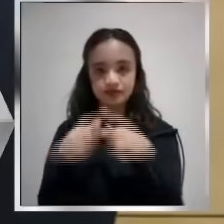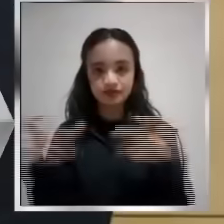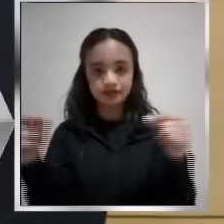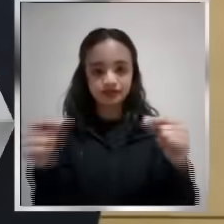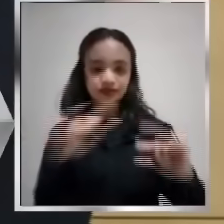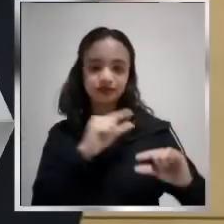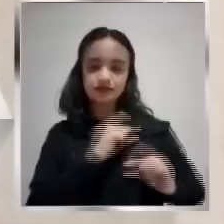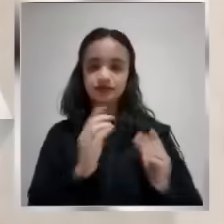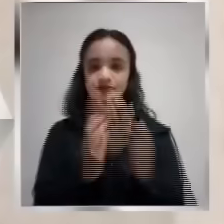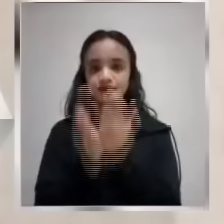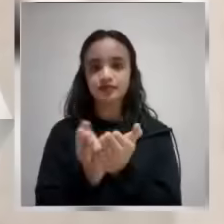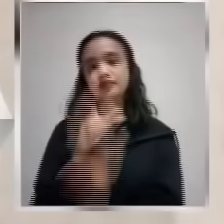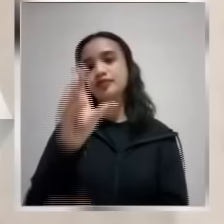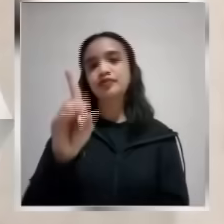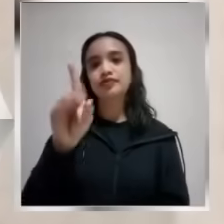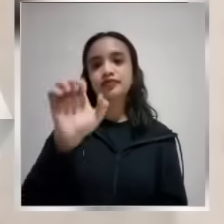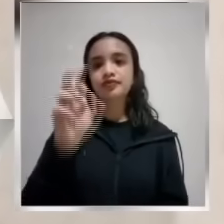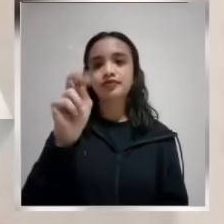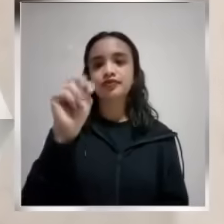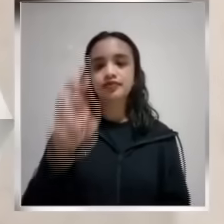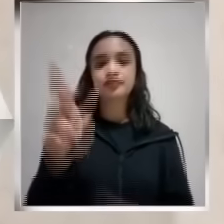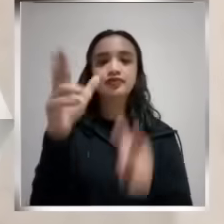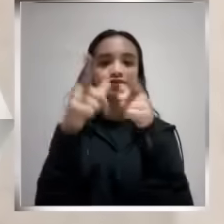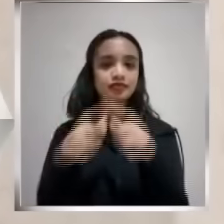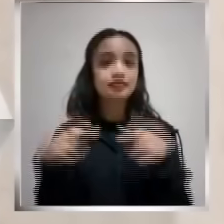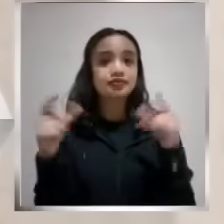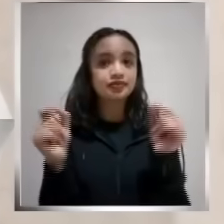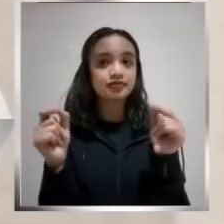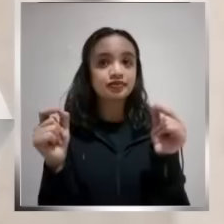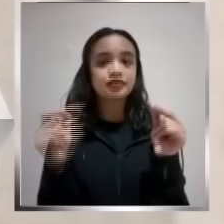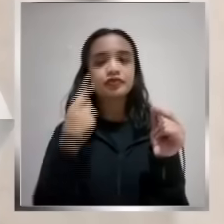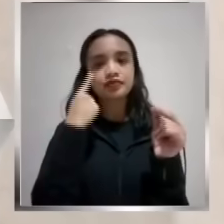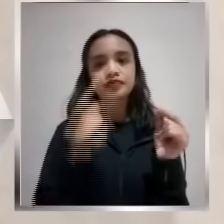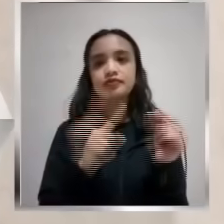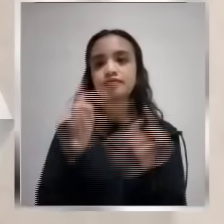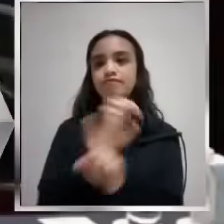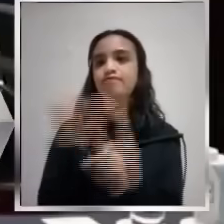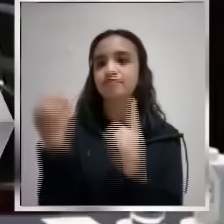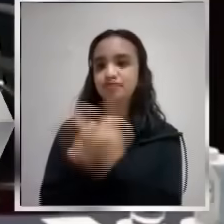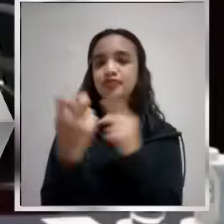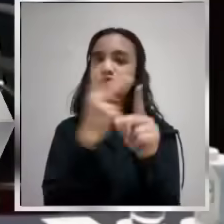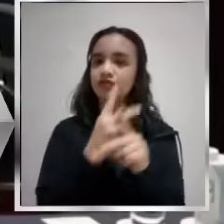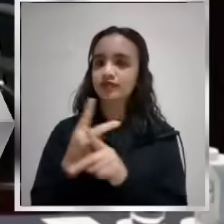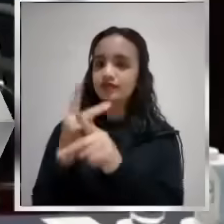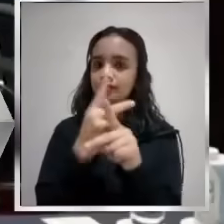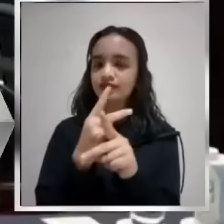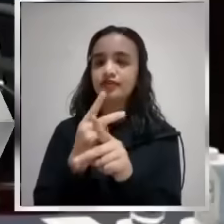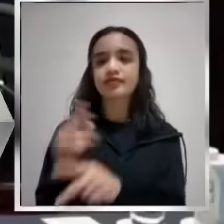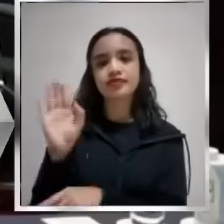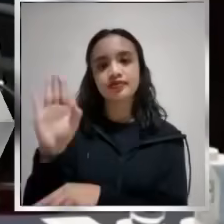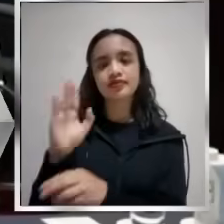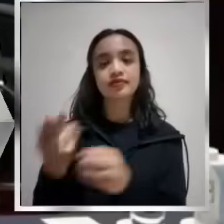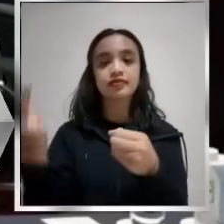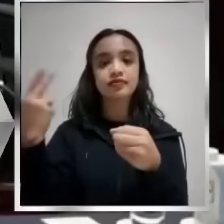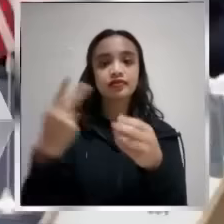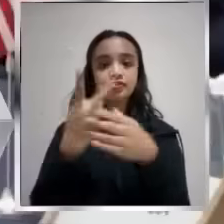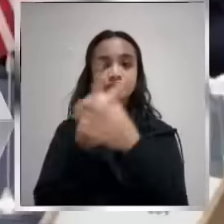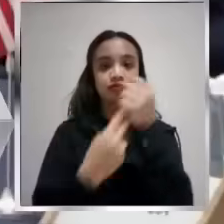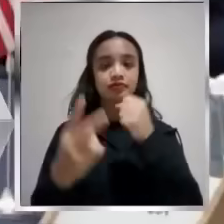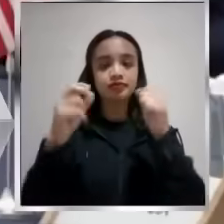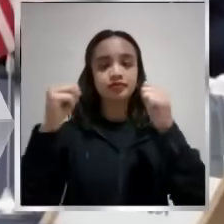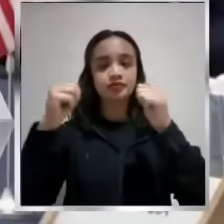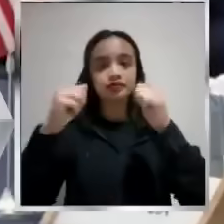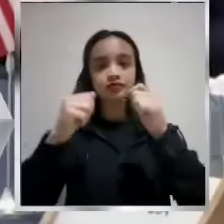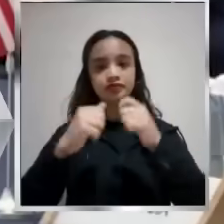DNR at Japanese environment Ministry para sa environment protection sa kanilang joint statement sa pagtatapos ng Asan Japan